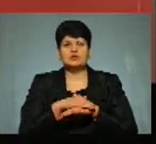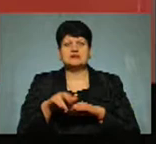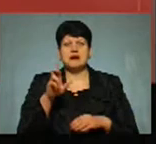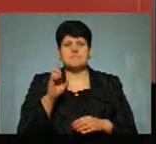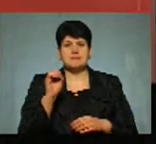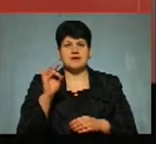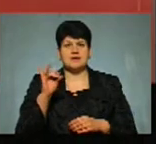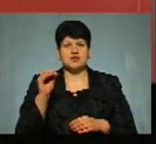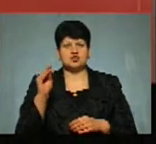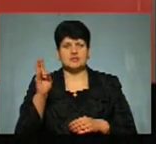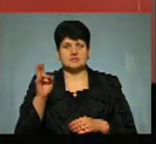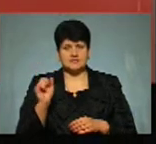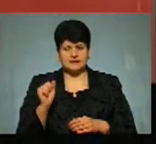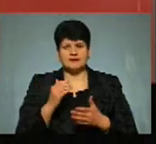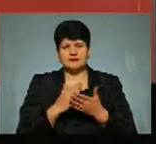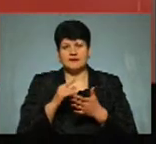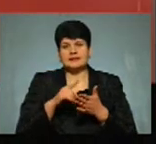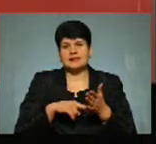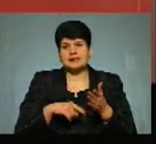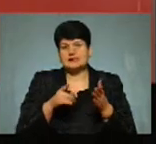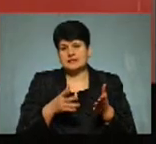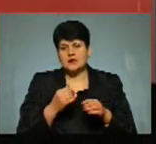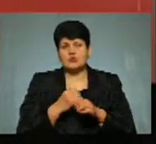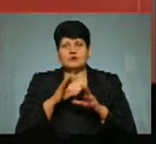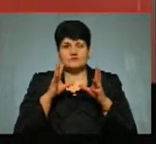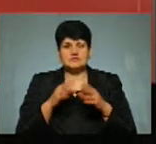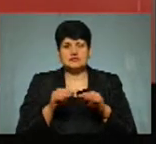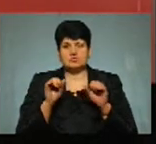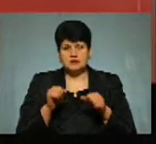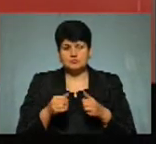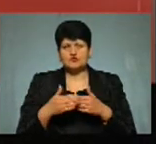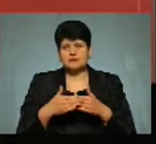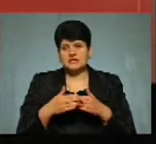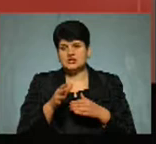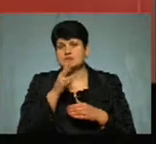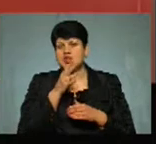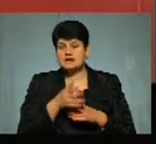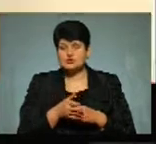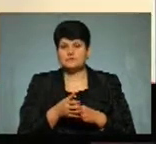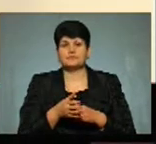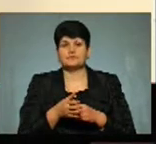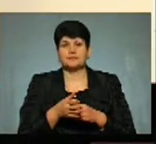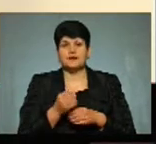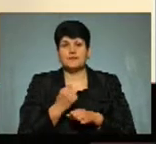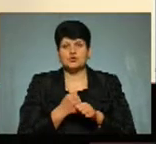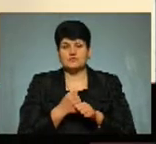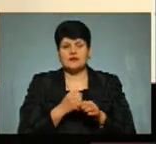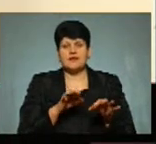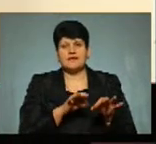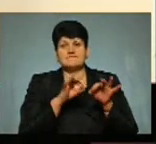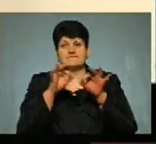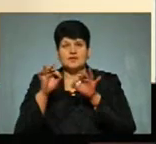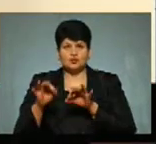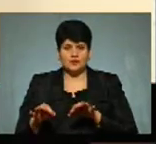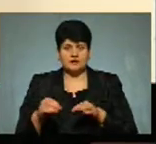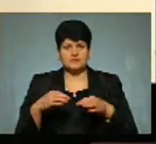Так, відповідно, є надія, робимо все можливе для того, щоб найближчим часом запрацювала евакуація